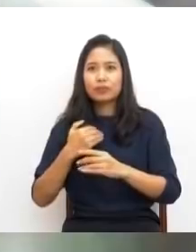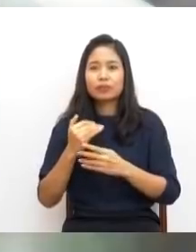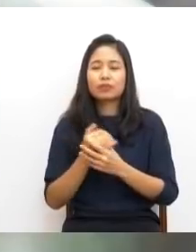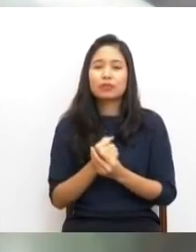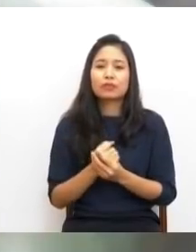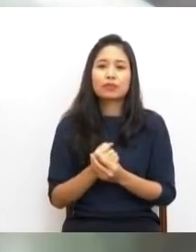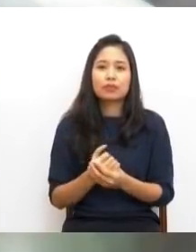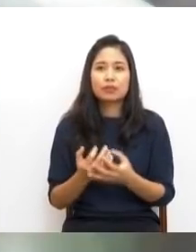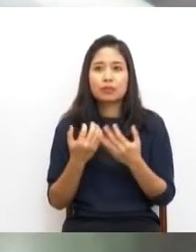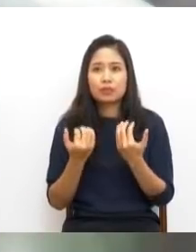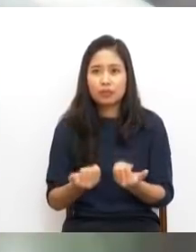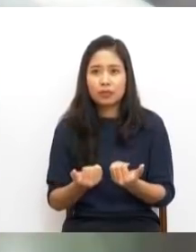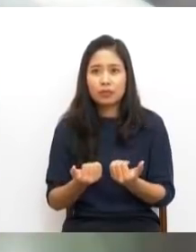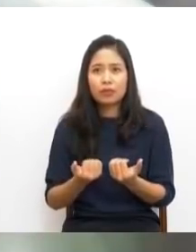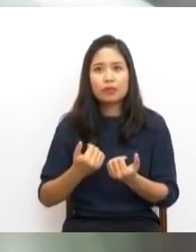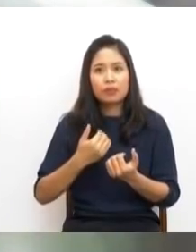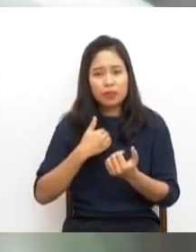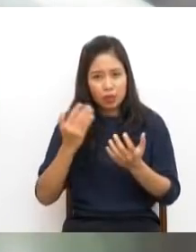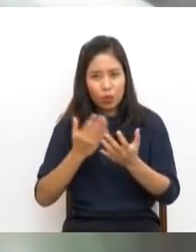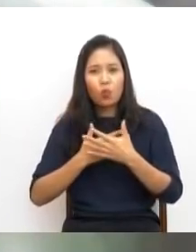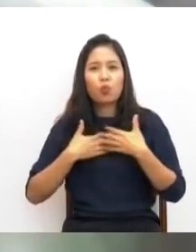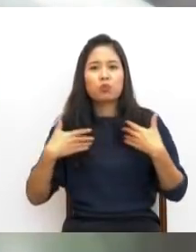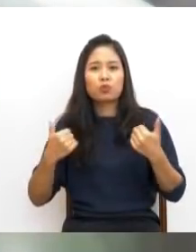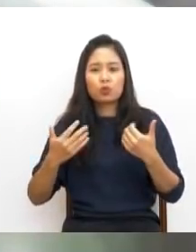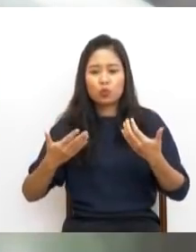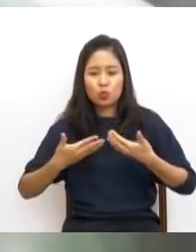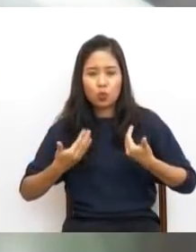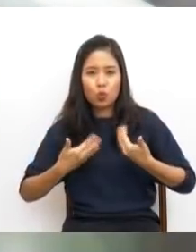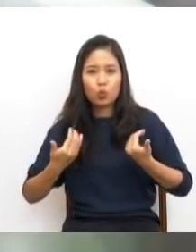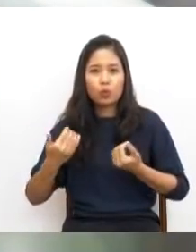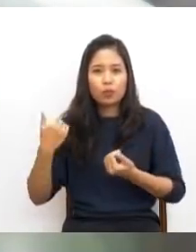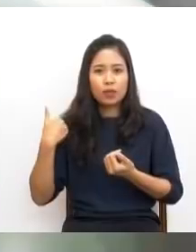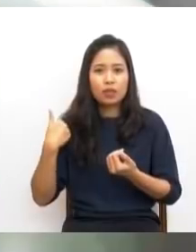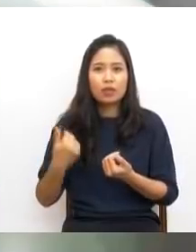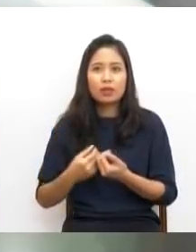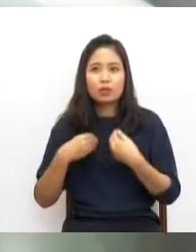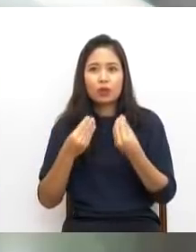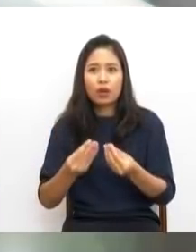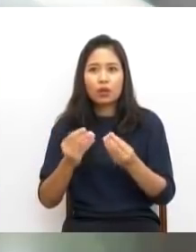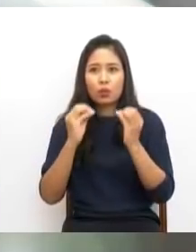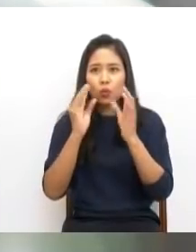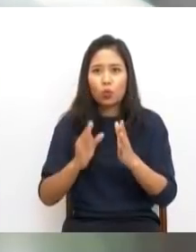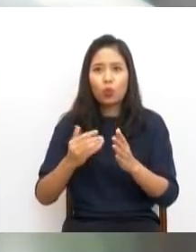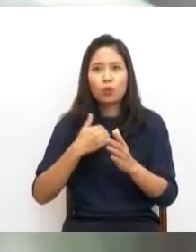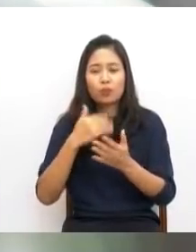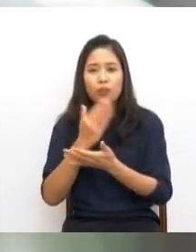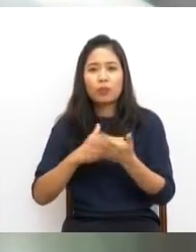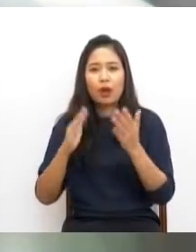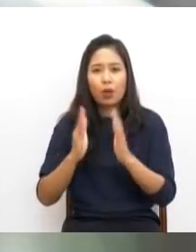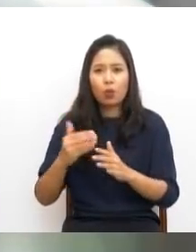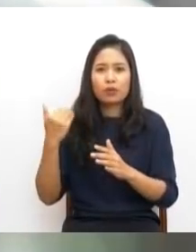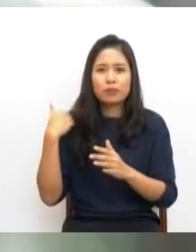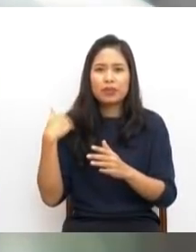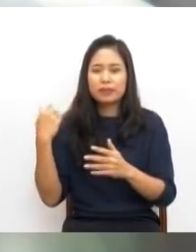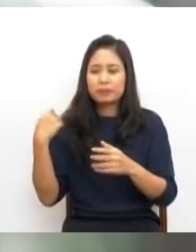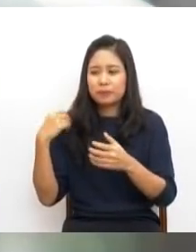ซึ่งบรรยากาศก็จะมีความสนุกสนานมากๆครับเพราะว่าด้วยความที่เป็นวันเสาร์อาทิตย์ครับก็จะมีคุณครูบางคนก็จะติดภารกิจบางครั้งมาดูในออนไ